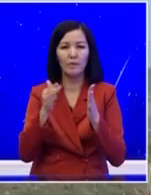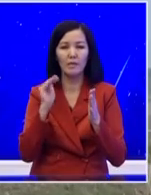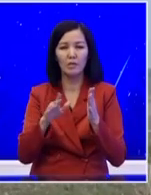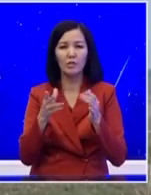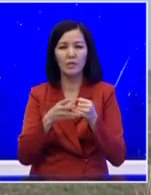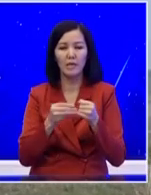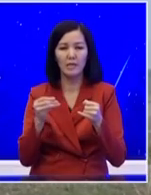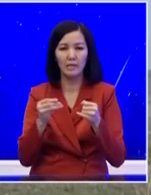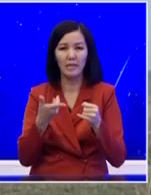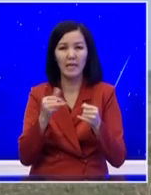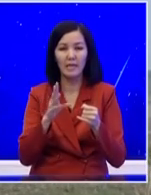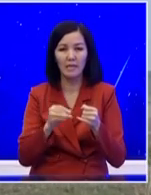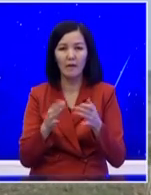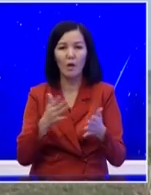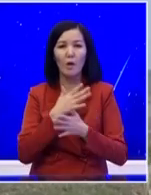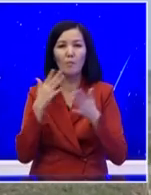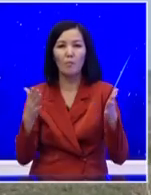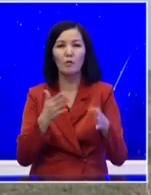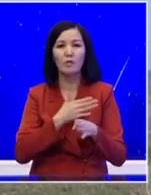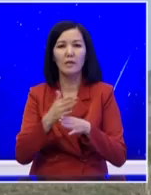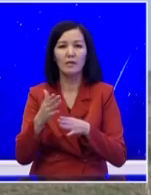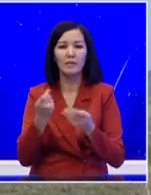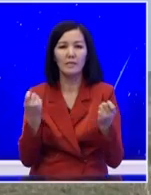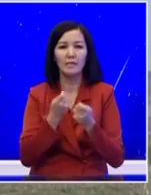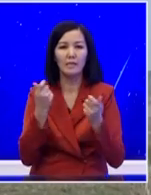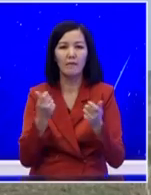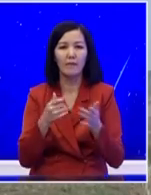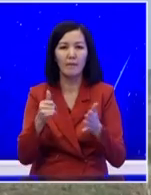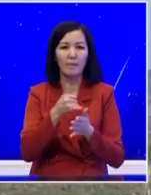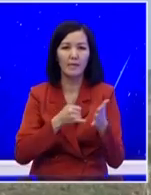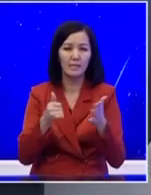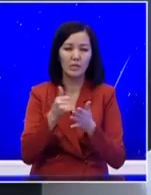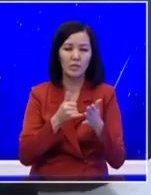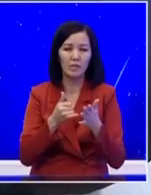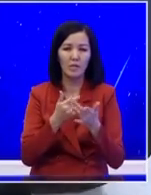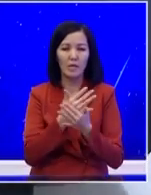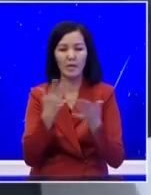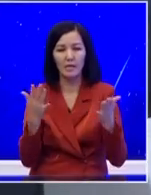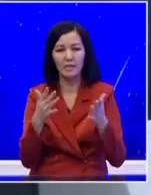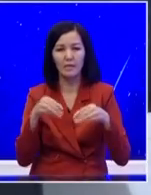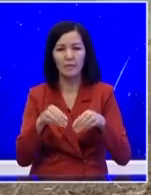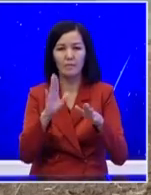тысяч гектаров. Большая часть из них отведена под зерновые и масленичные культуры.